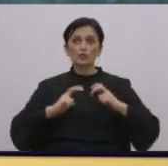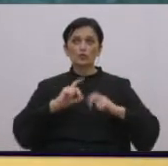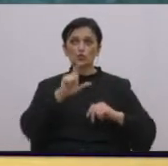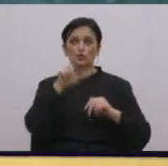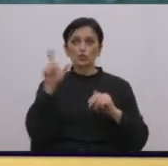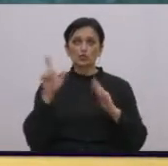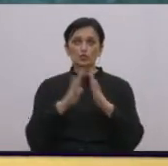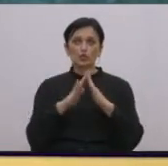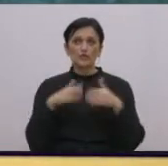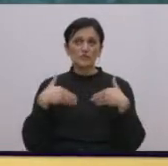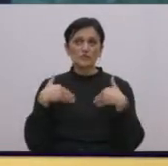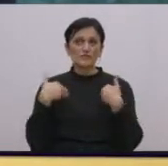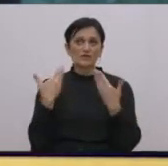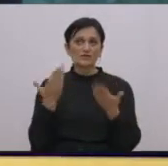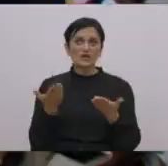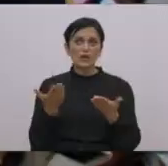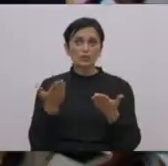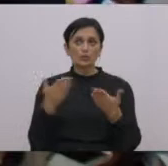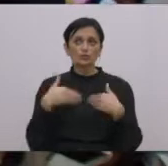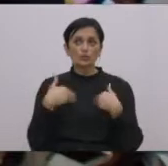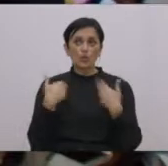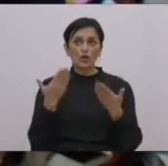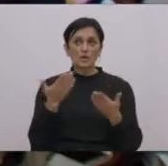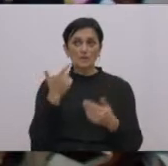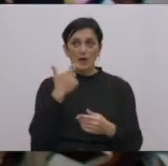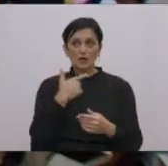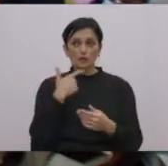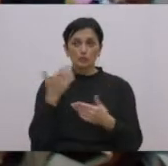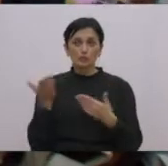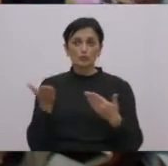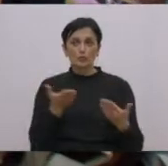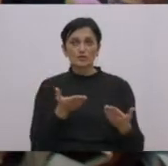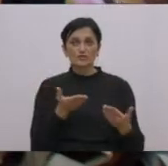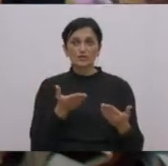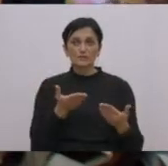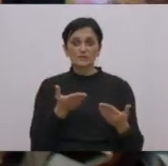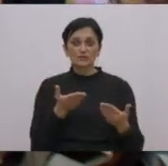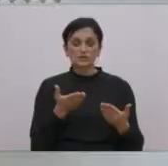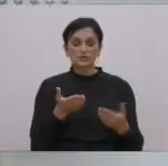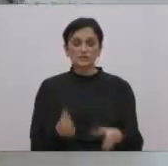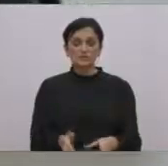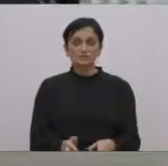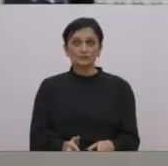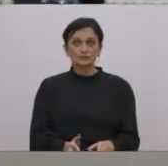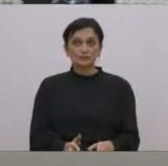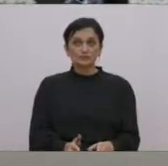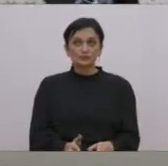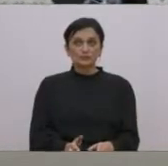mi-e salut, mă vei saluta, mă dloba, mă vzi discuss.